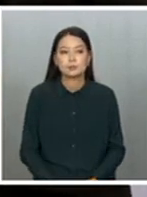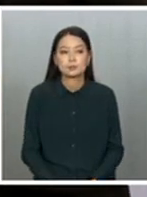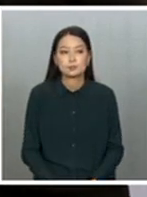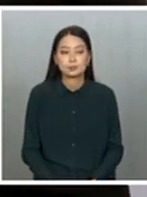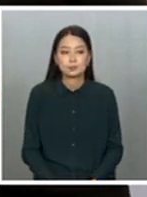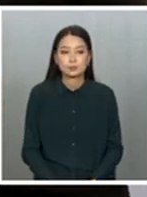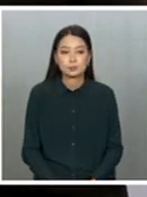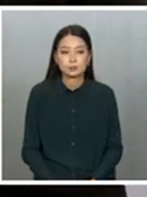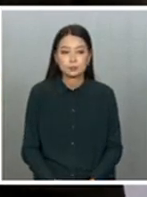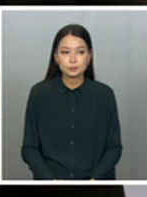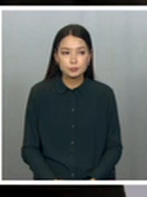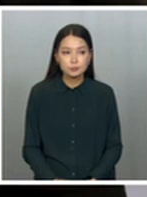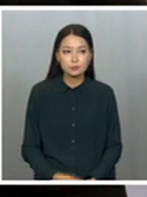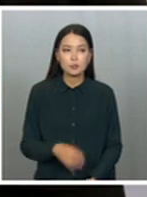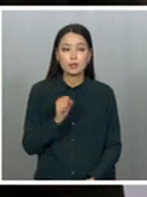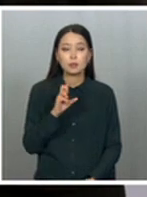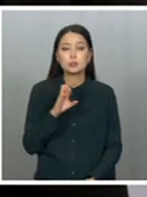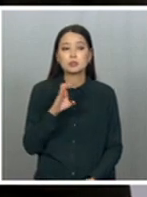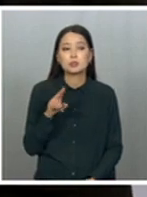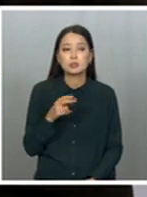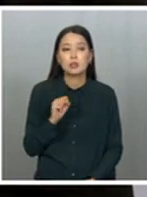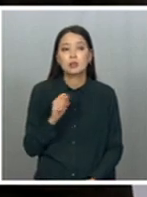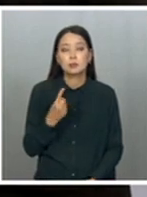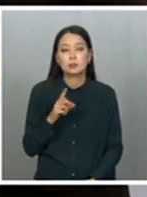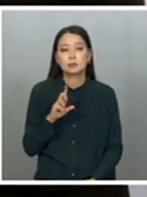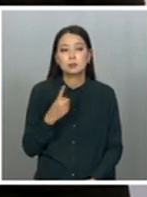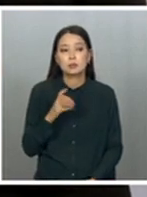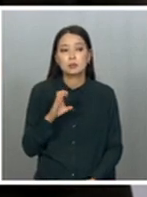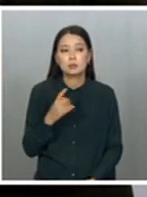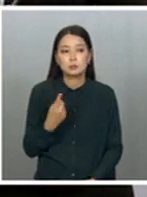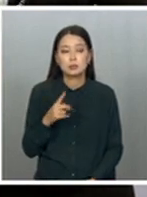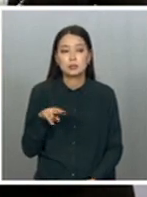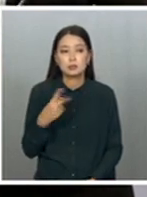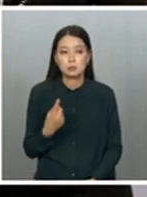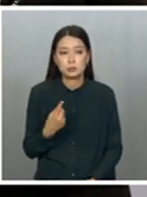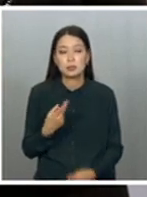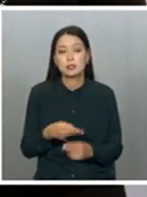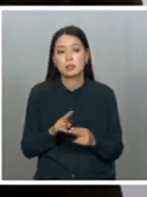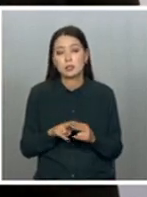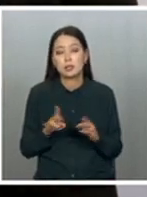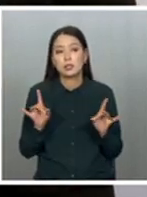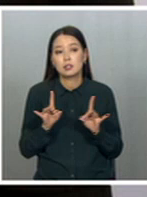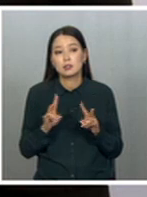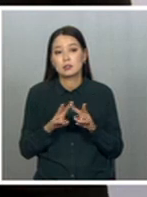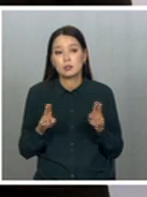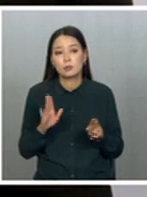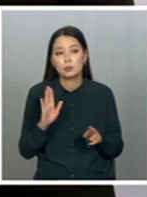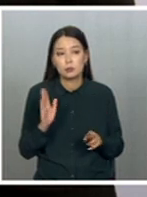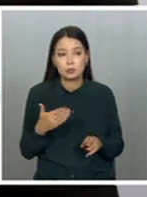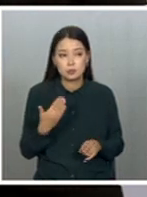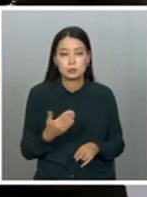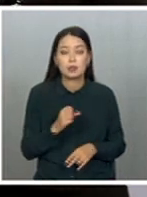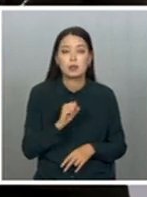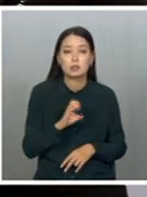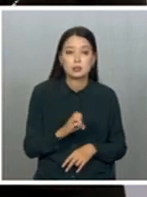тең. А, Б, С, Д, А1, Б1, С1, Д1 шаршы болғандықтан,